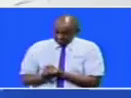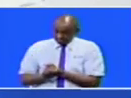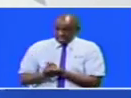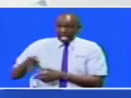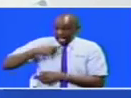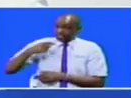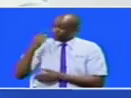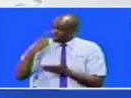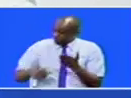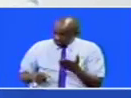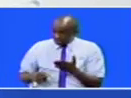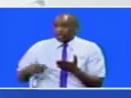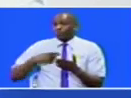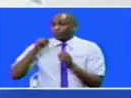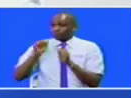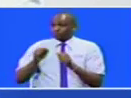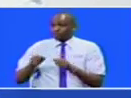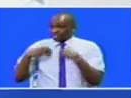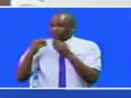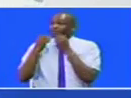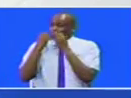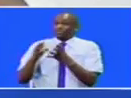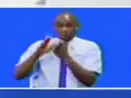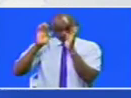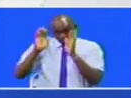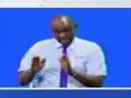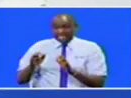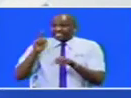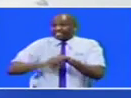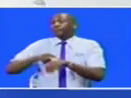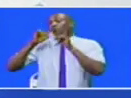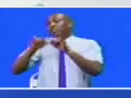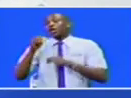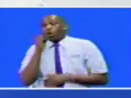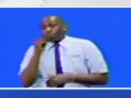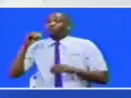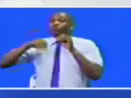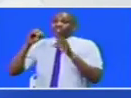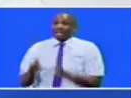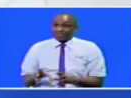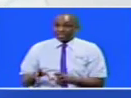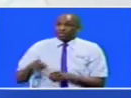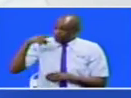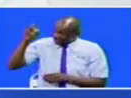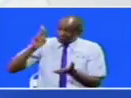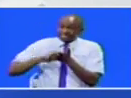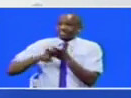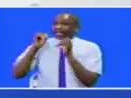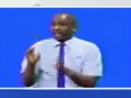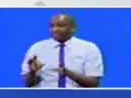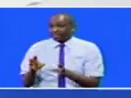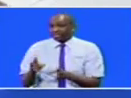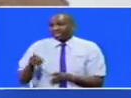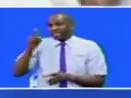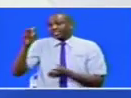ni kwamba tumeona tupeane ujumbe muhimu kwamba ukikaa nyumbani na usipige kura na usiandikishe kura is as good